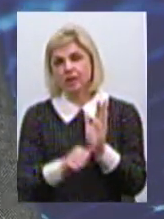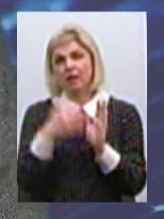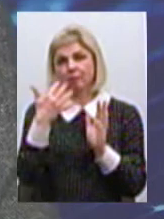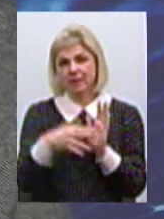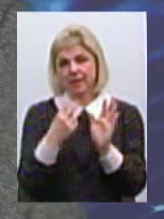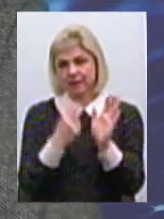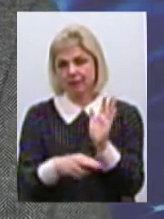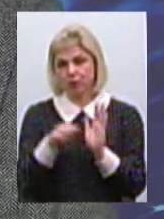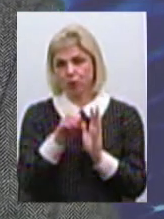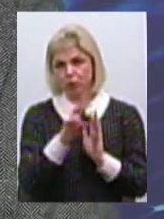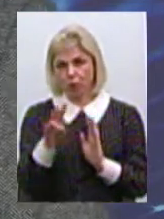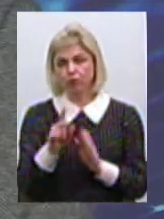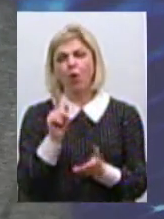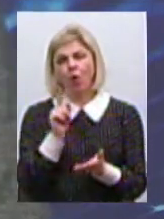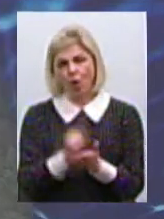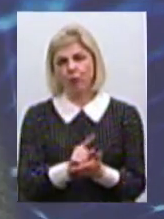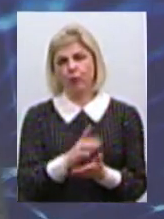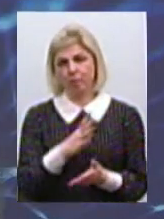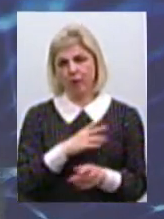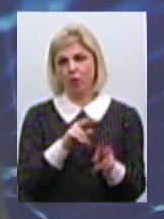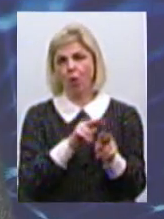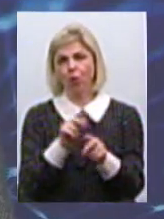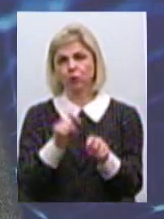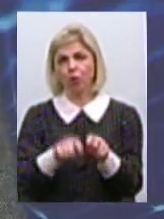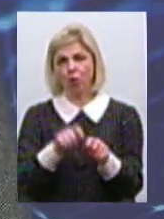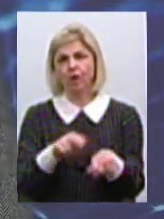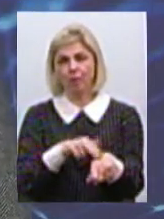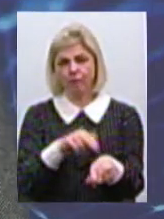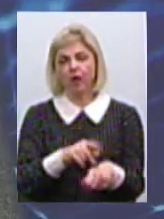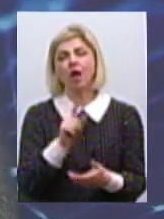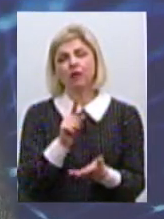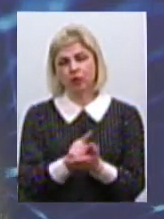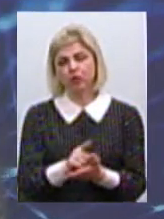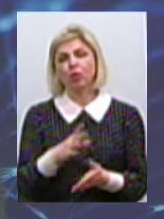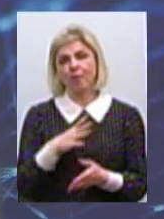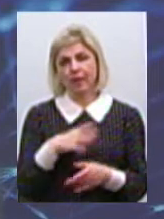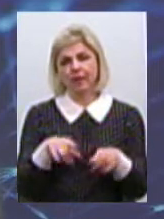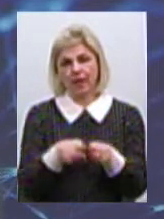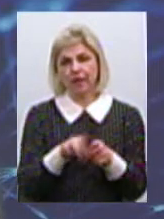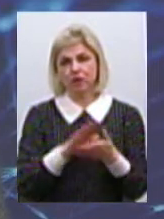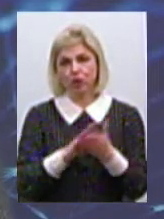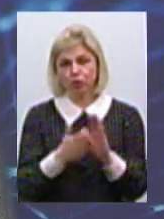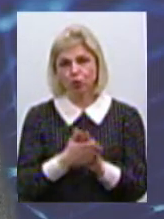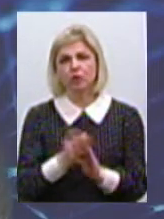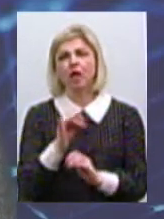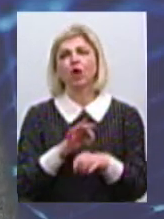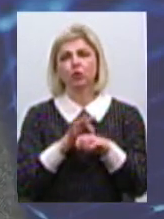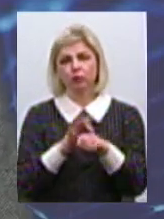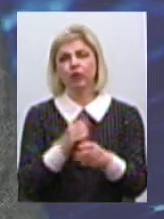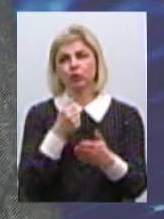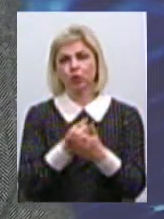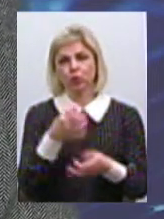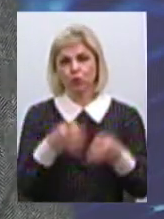треба, щоб був контроль правоохоронних органів. Мають бути такі ситуації, мають такі ситуації доводитися до рішення суду, до вироків